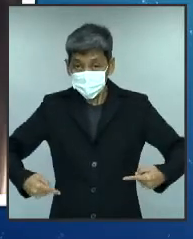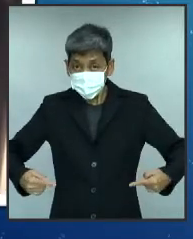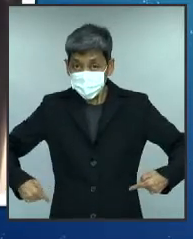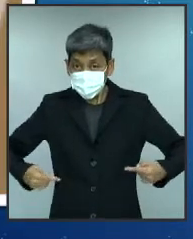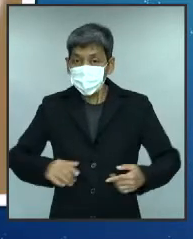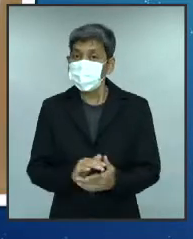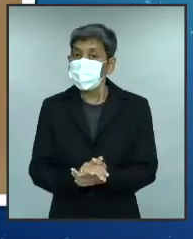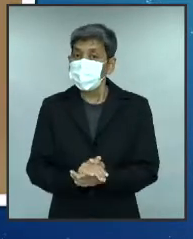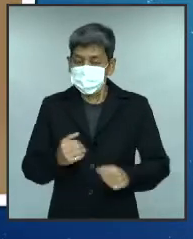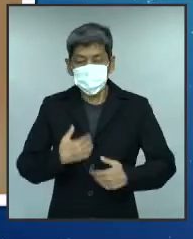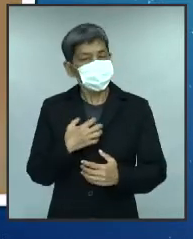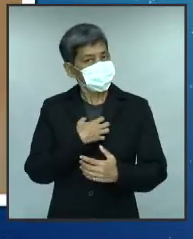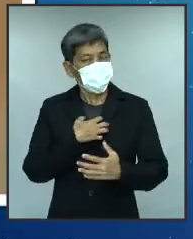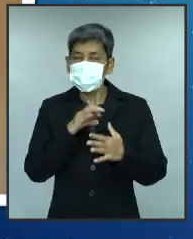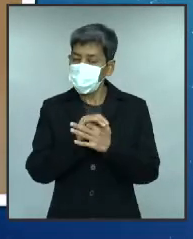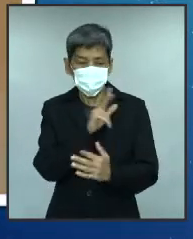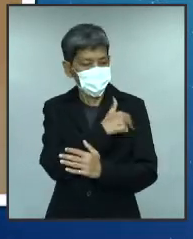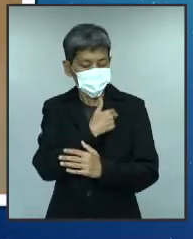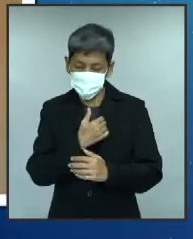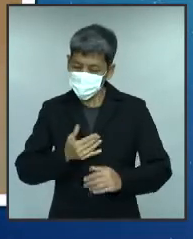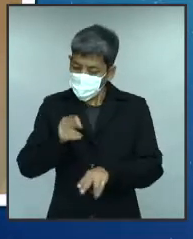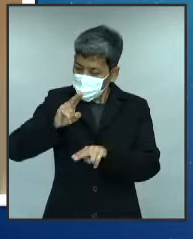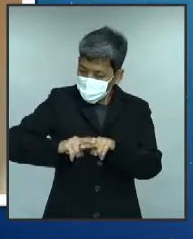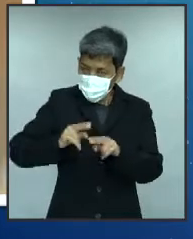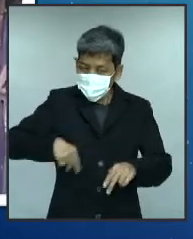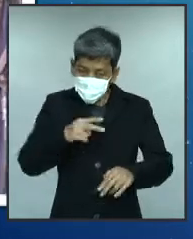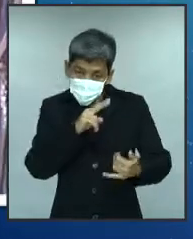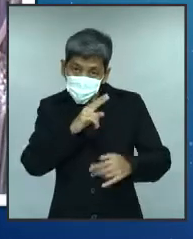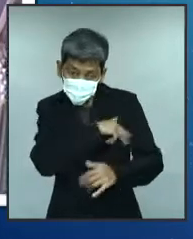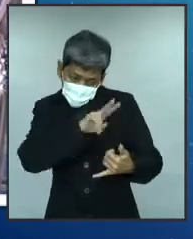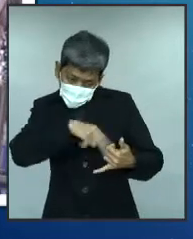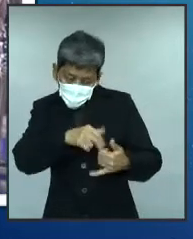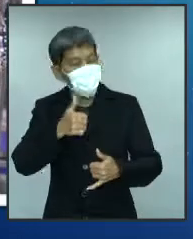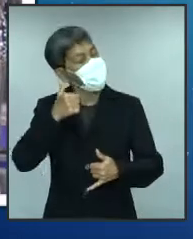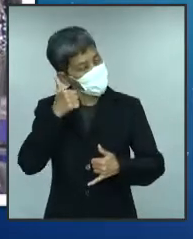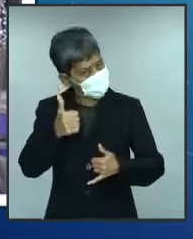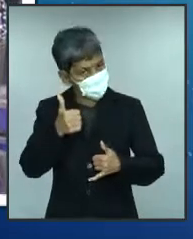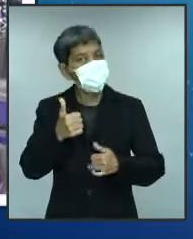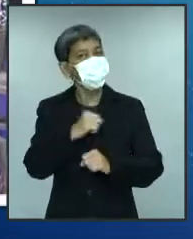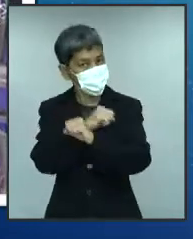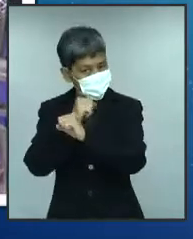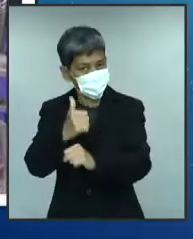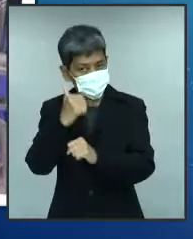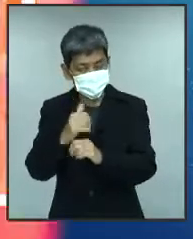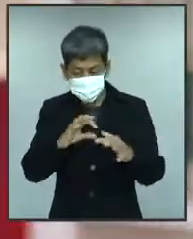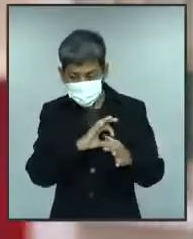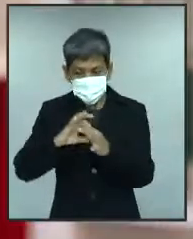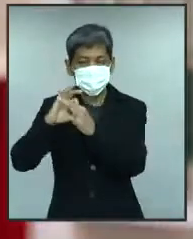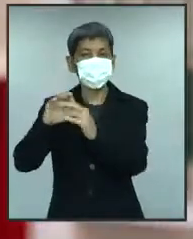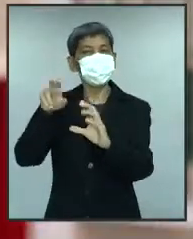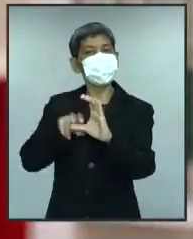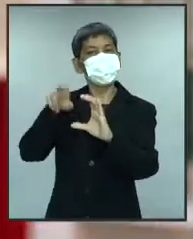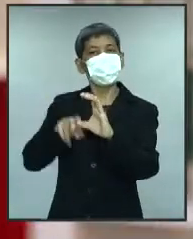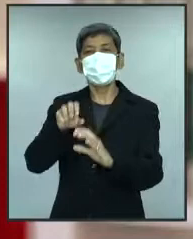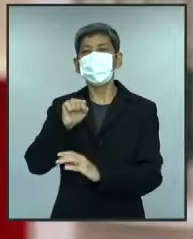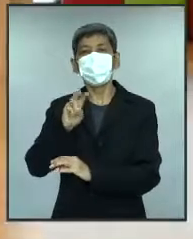ว่าความปลอดภัยทางการแพทย์ซึ่งหน่วยงานพีเทคซึ่งอยู่ในรั้วของสปช.เหมือนกันเนี่ยเขาก็จะเป็น